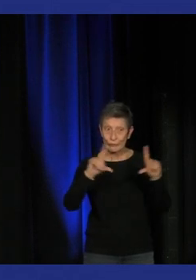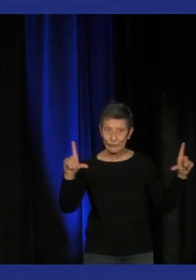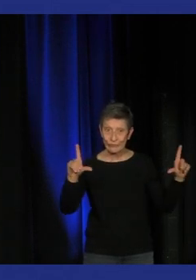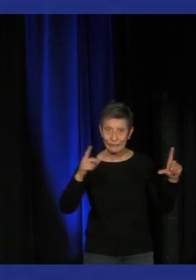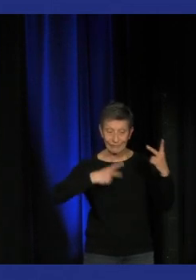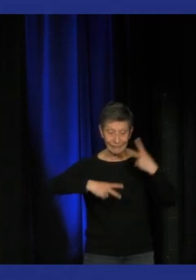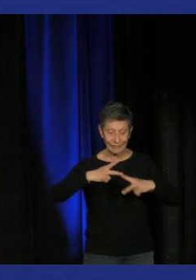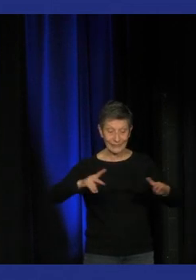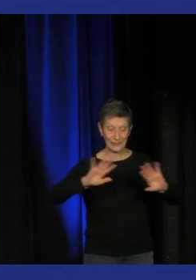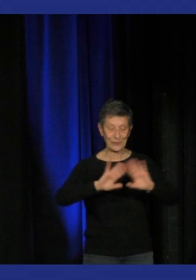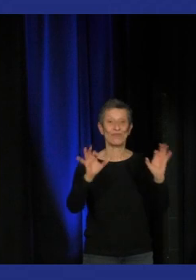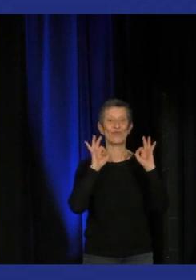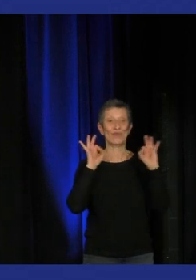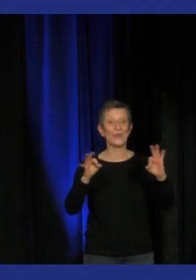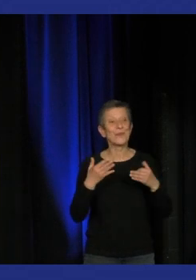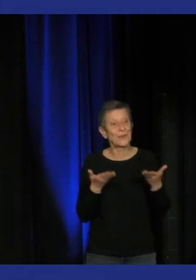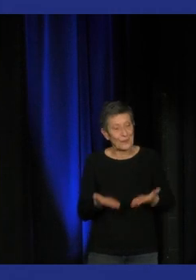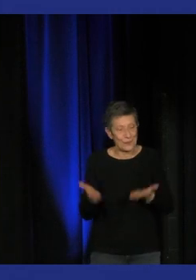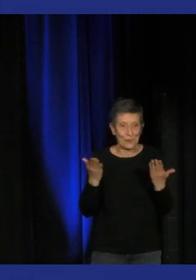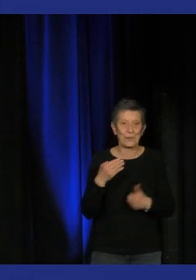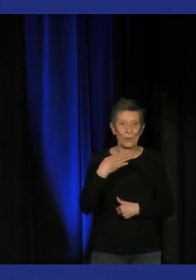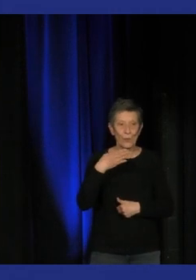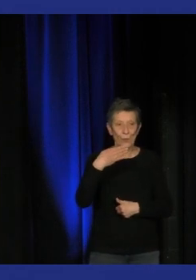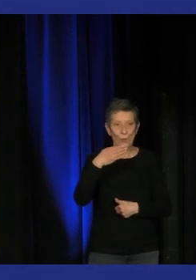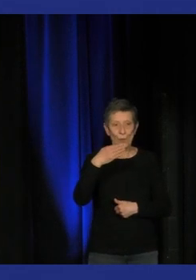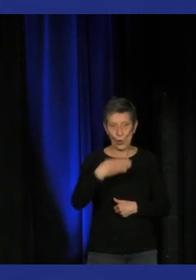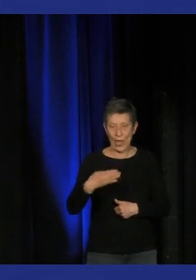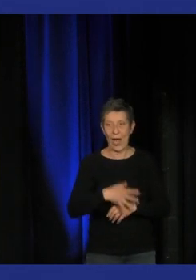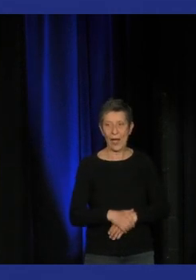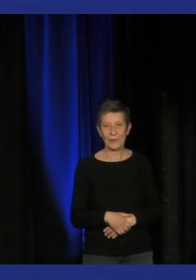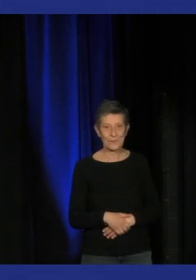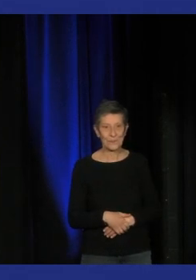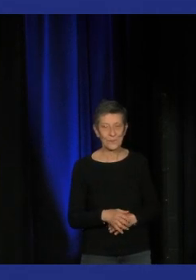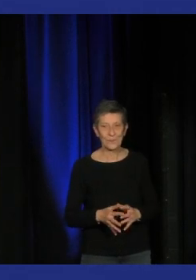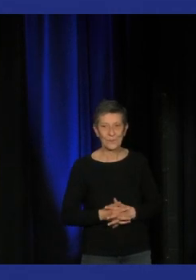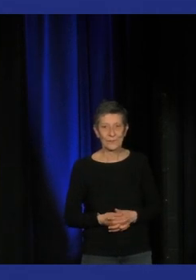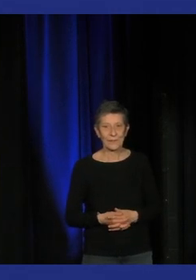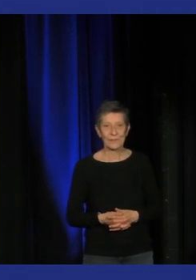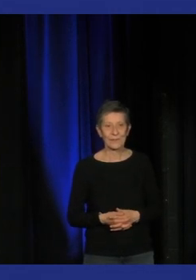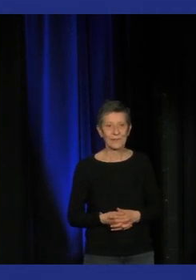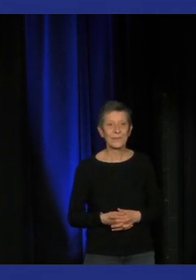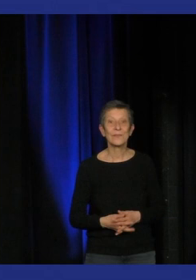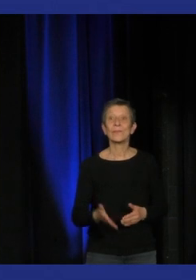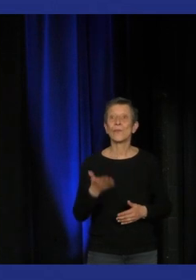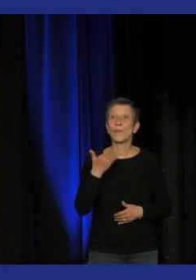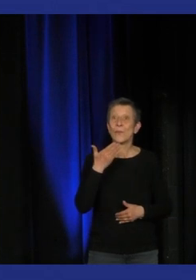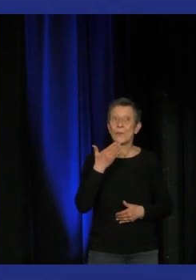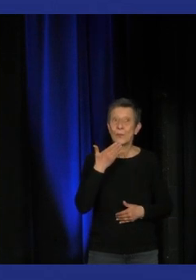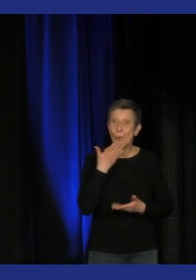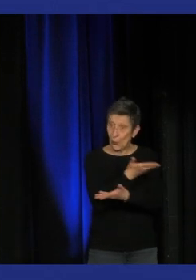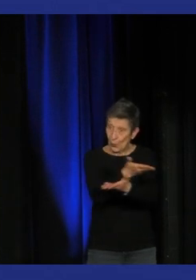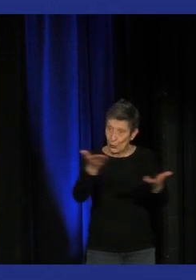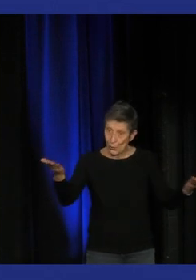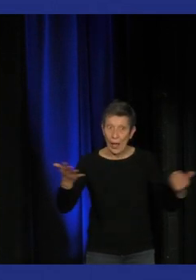super. Voilà, je vous donne la parole, Muriel. Il n'y a pas besoin. Oui, c'est bon. Bonsoir à tous et à